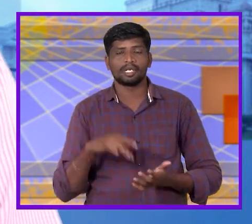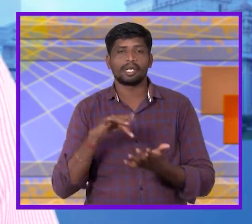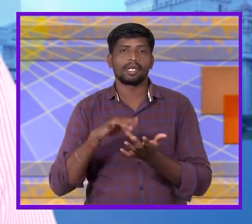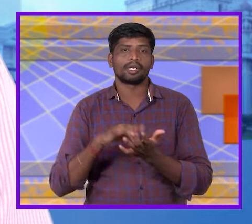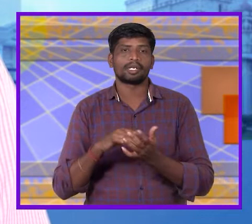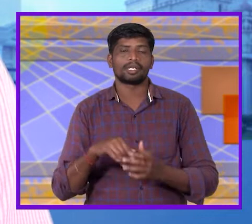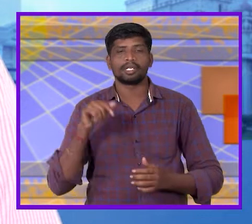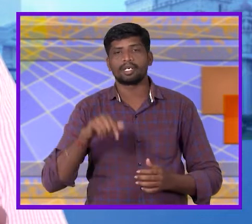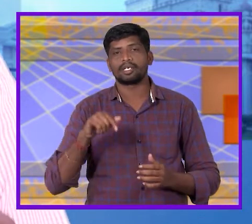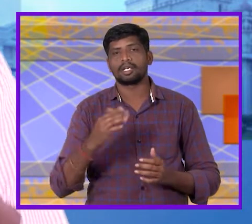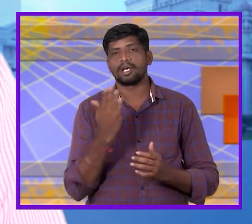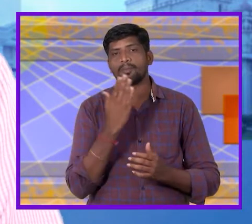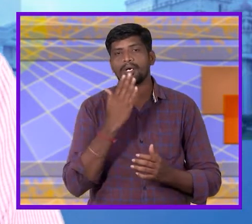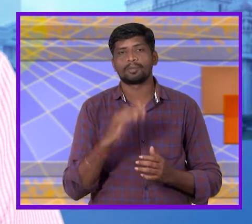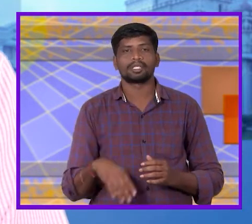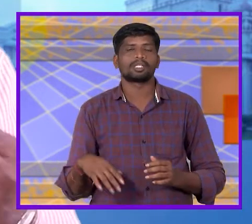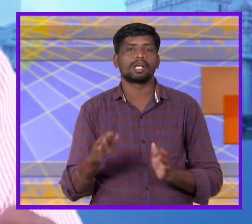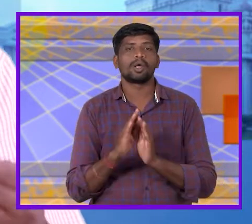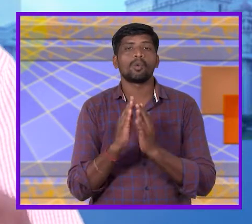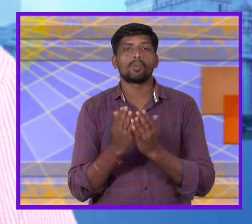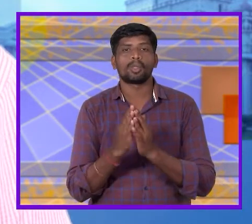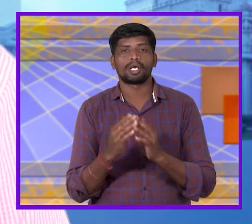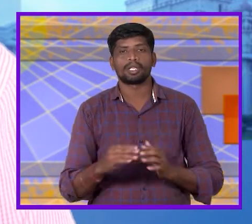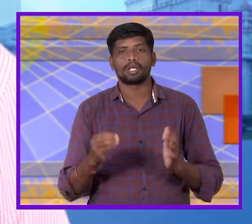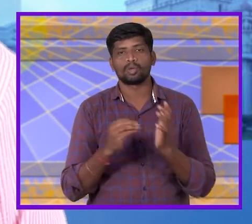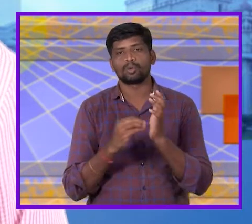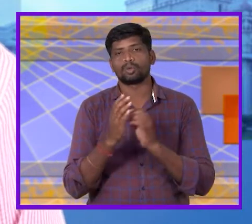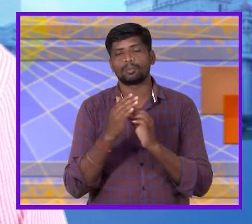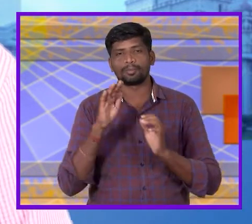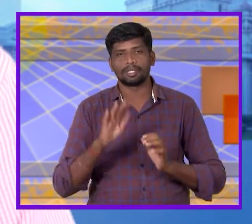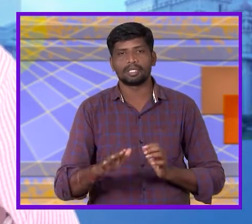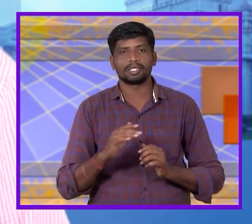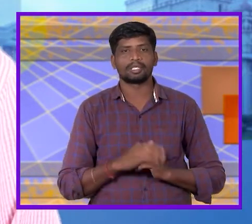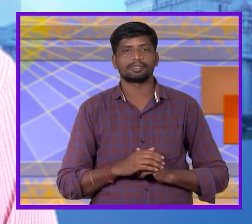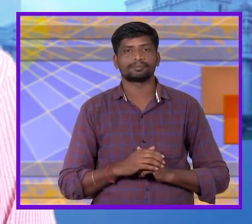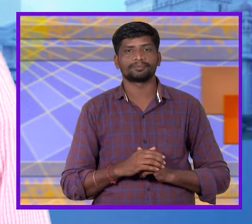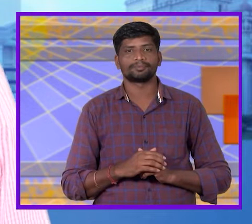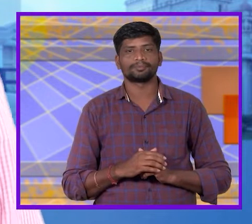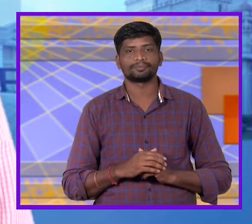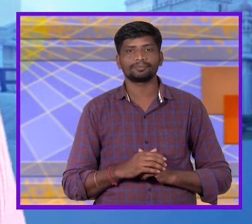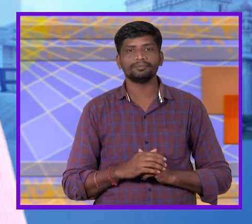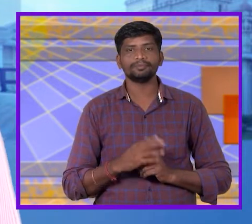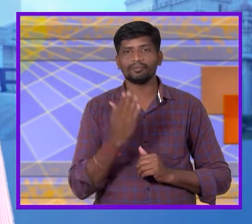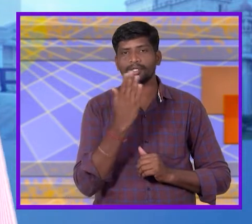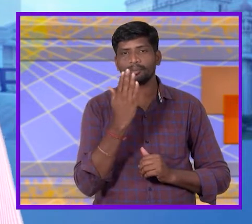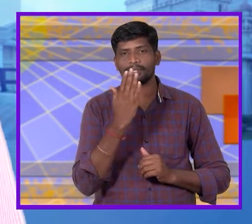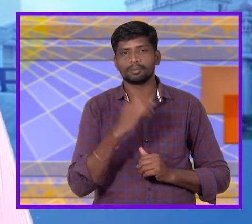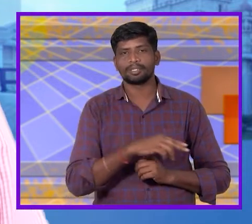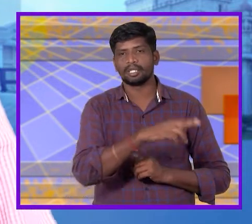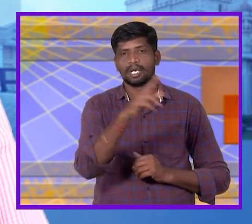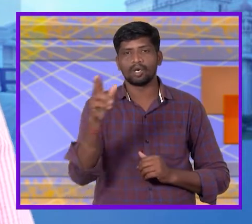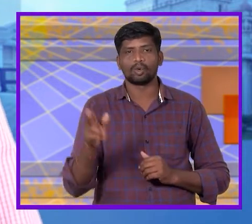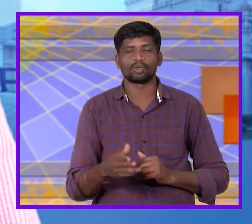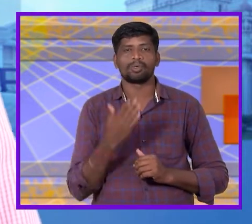அப்படிங்கிறத விளக்கக்கூடிய ஒரு கையேடு தான் இன்றைக்கு நமக்கு பாடப்பகுதியாக அமைந்திருக்கிறது. சரி மாணவர்களே,